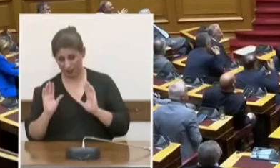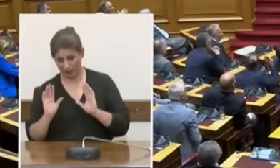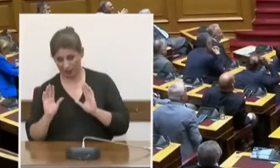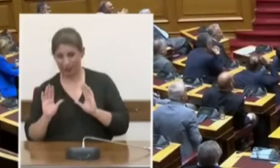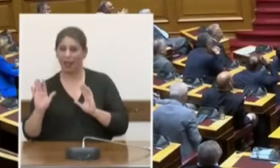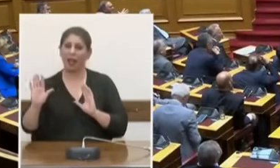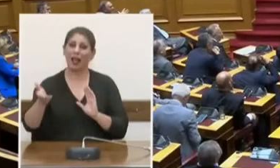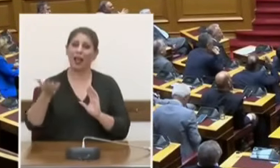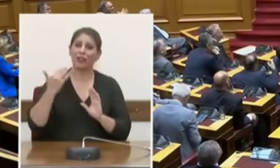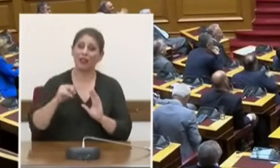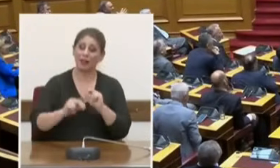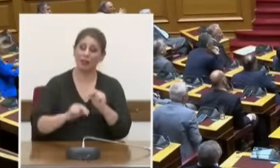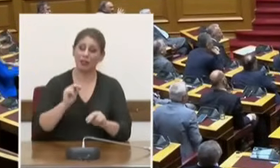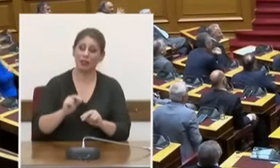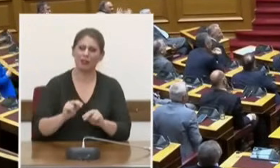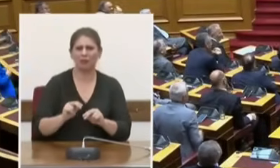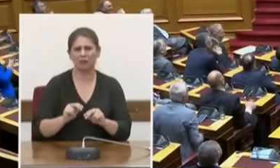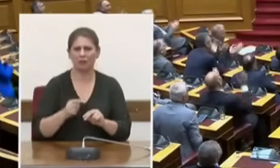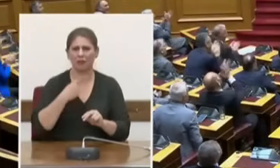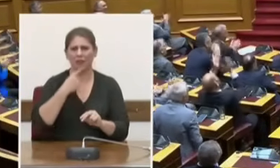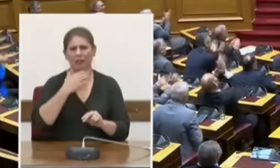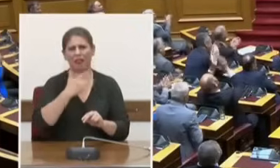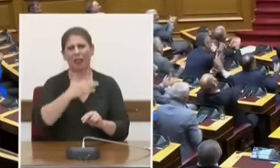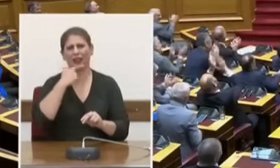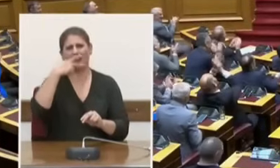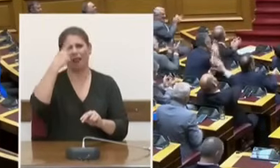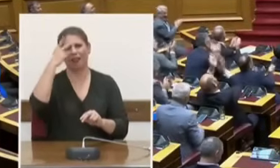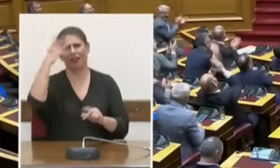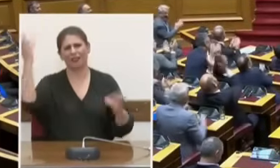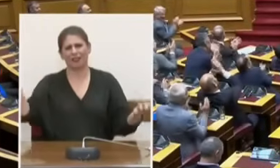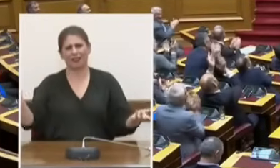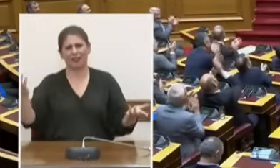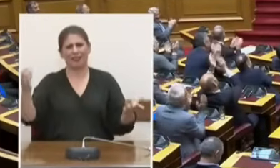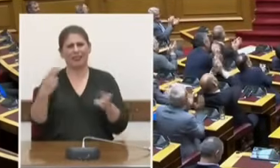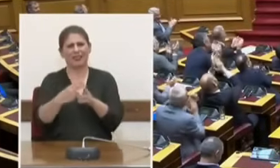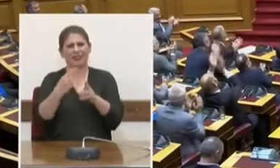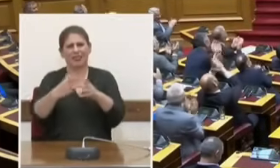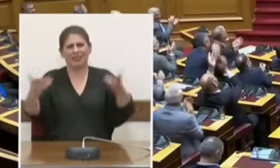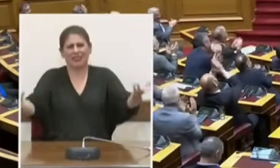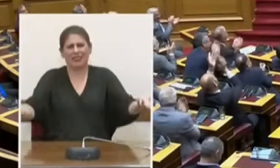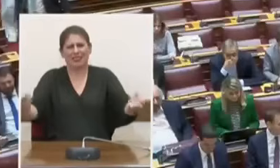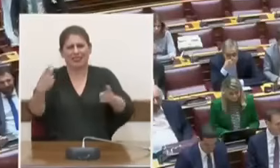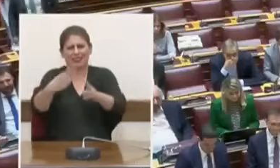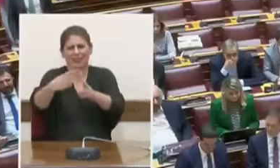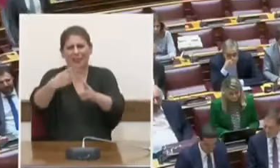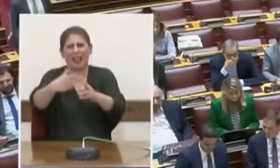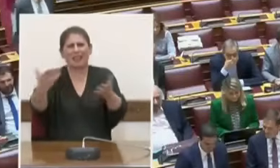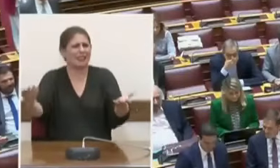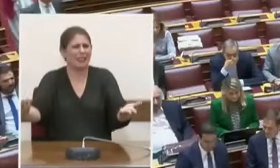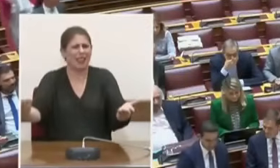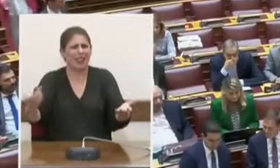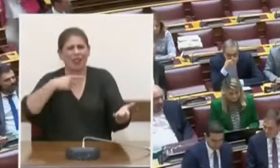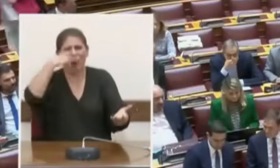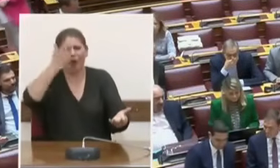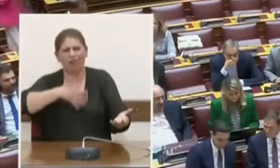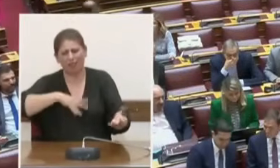δεν κάνουμε εκλογές, δεν πάμε να λέμε ότι σαν χλαμάρα θέλουμε. Τι σημασία έχει. Τι σημασία έχει.